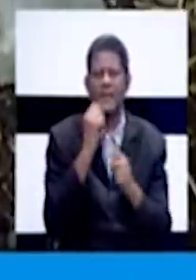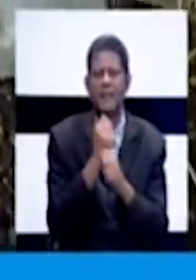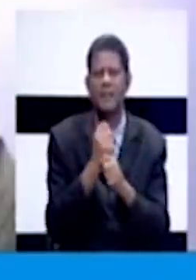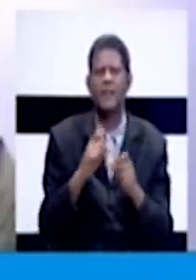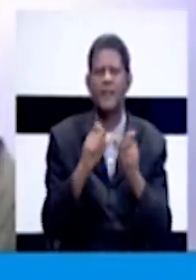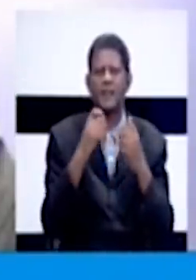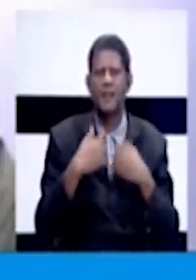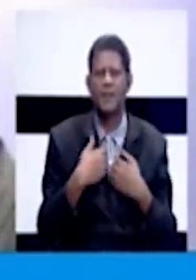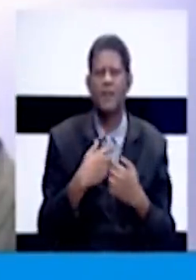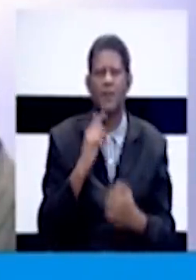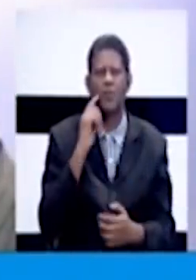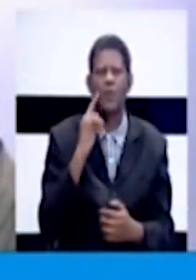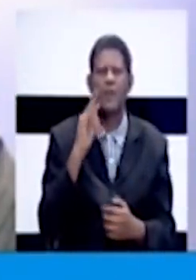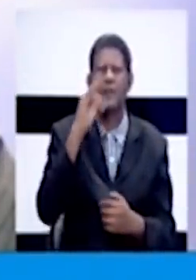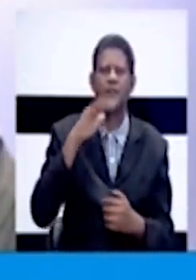ዘለዎም እንኳን ኣውሮፕላን ልጥሉ